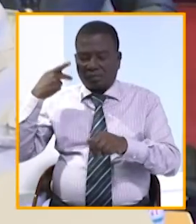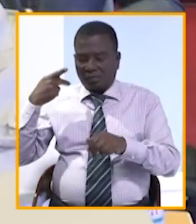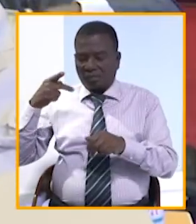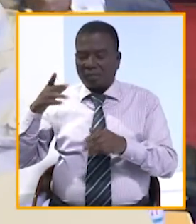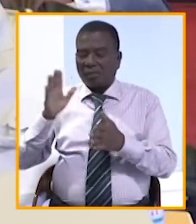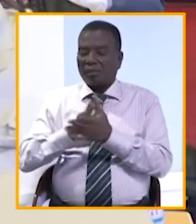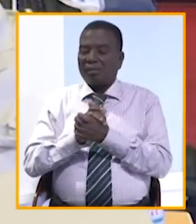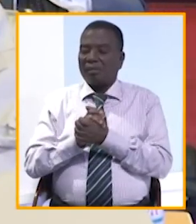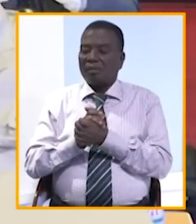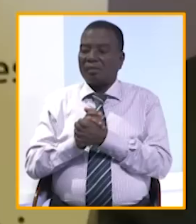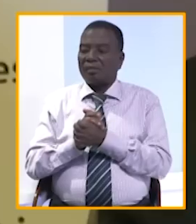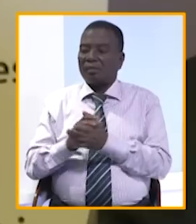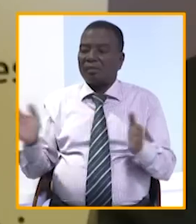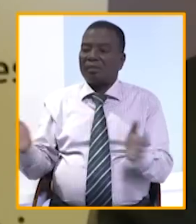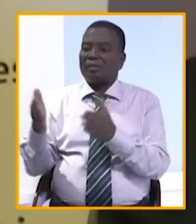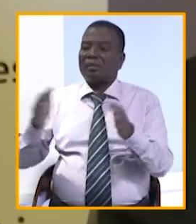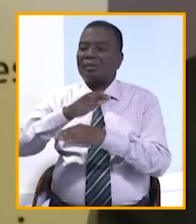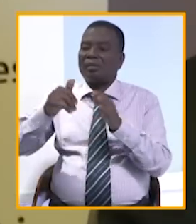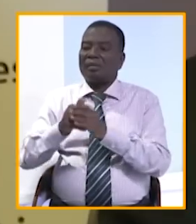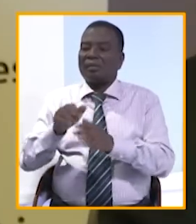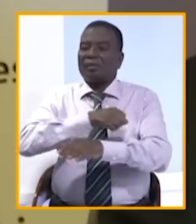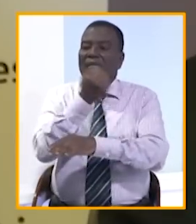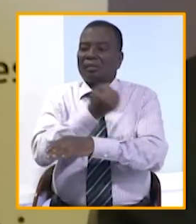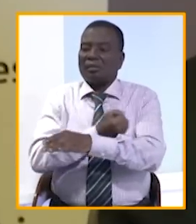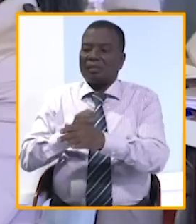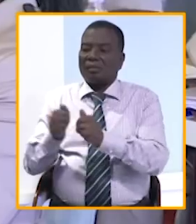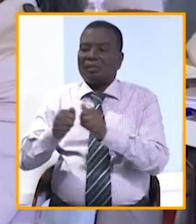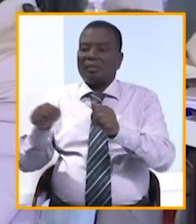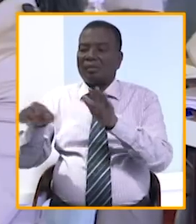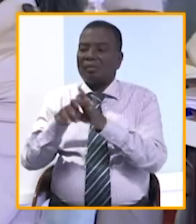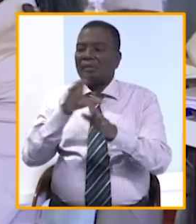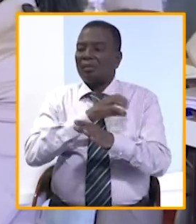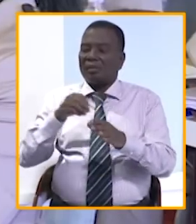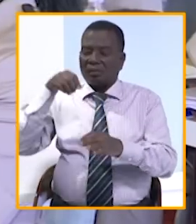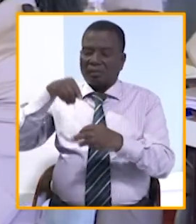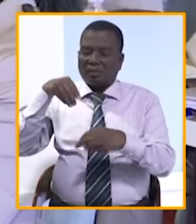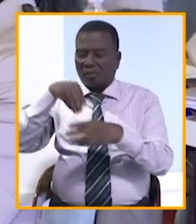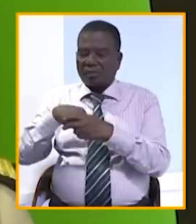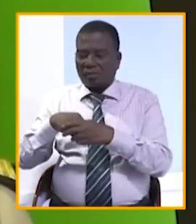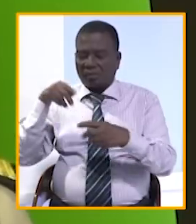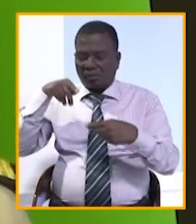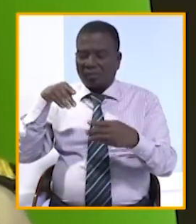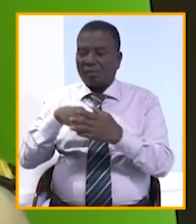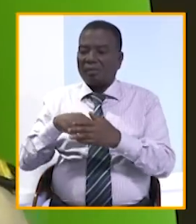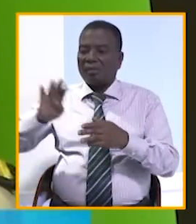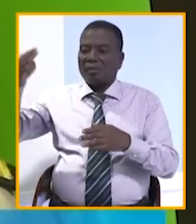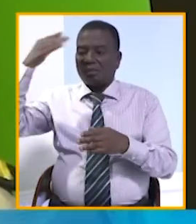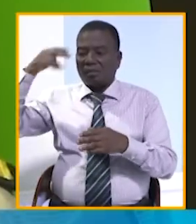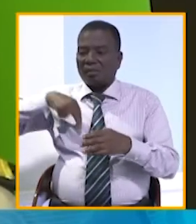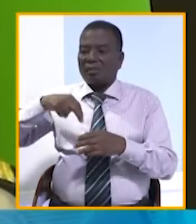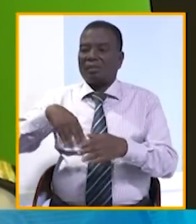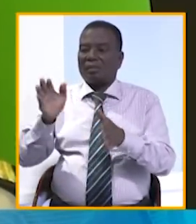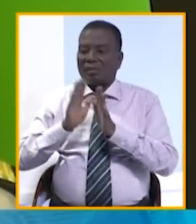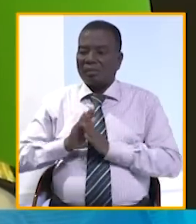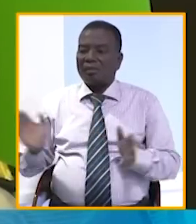pour la tutelle de mobiliser ces autorités administratives et religieuses dans la lutte contre ce virus. Le ministre nous a demandé